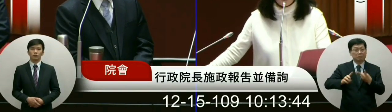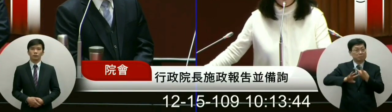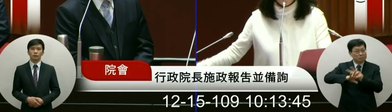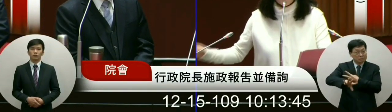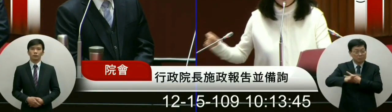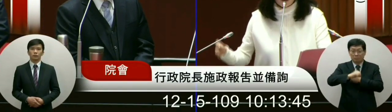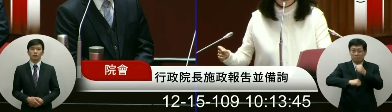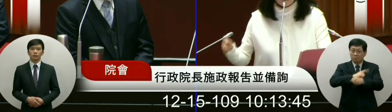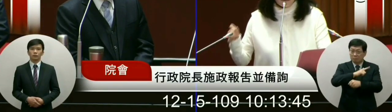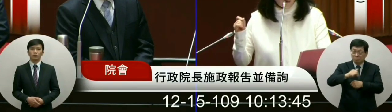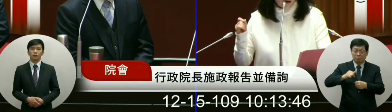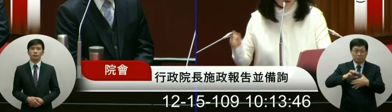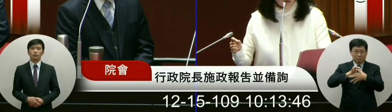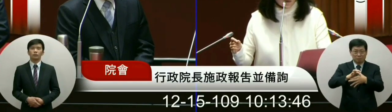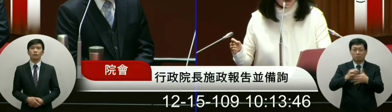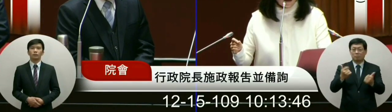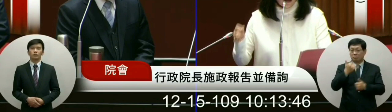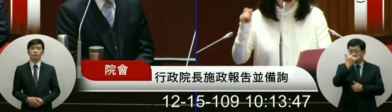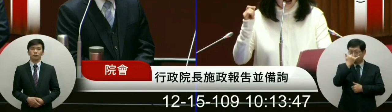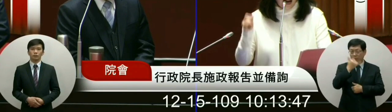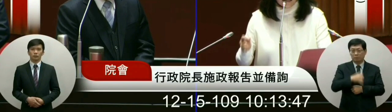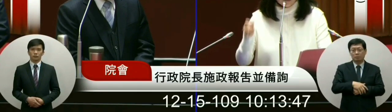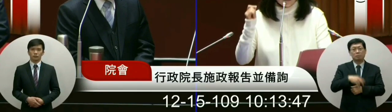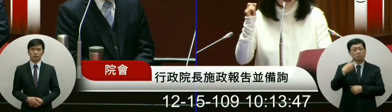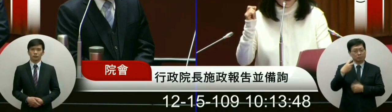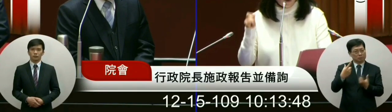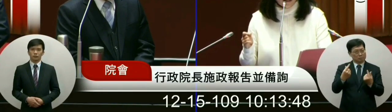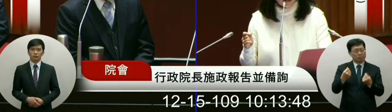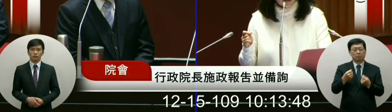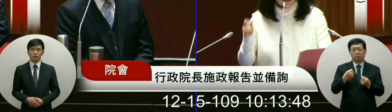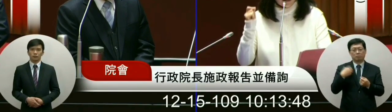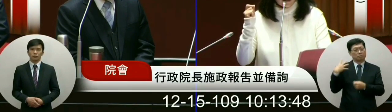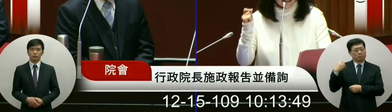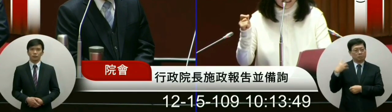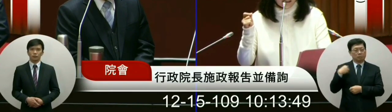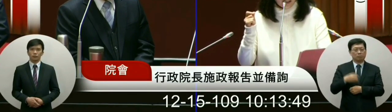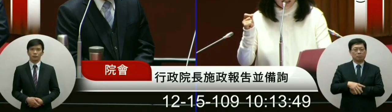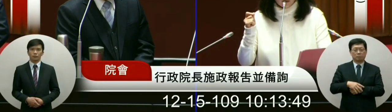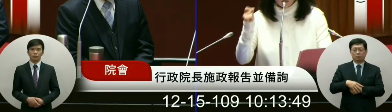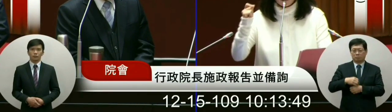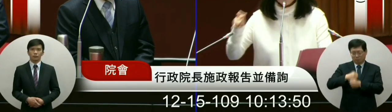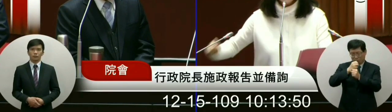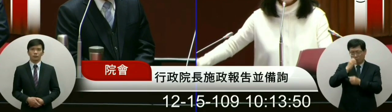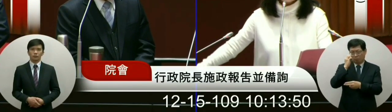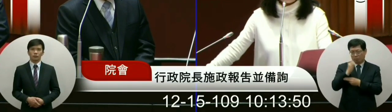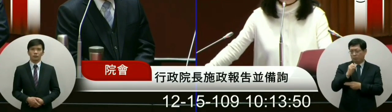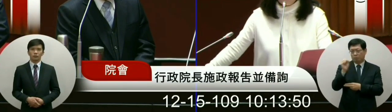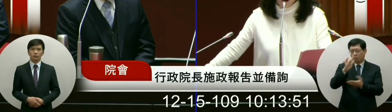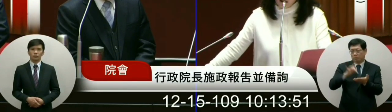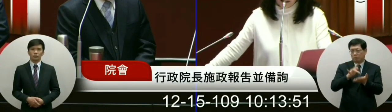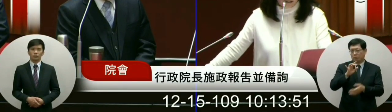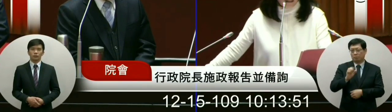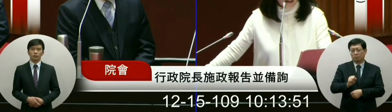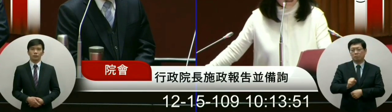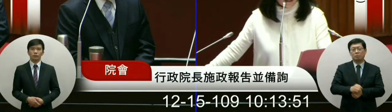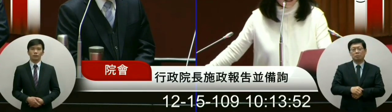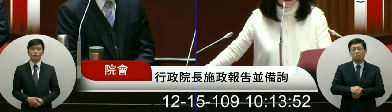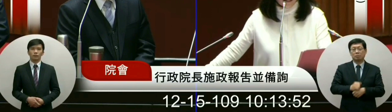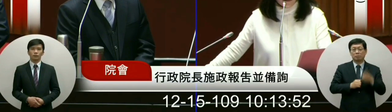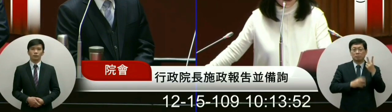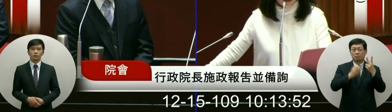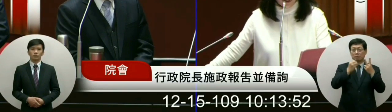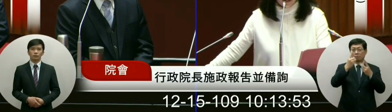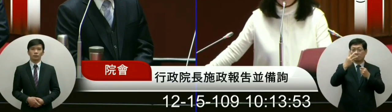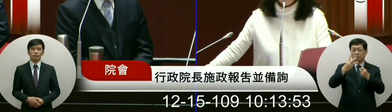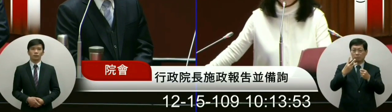其他动物肉类，包括猪，还是要维持零检出。2013年